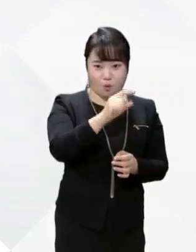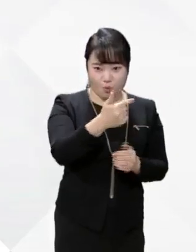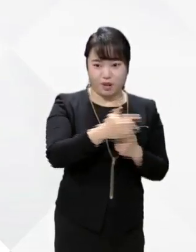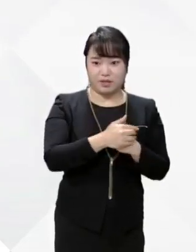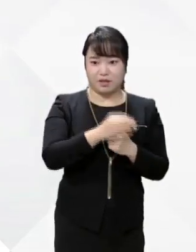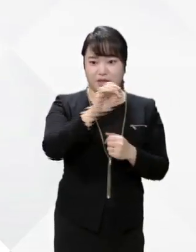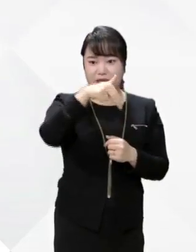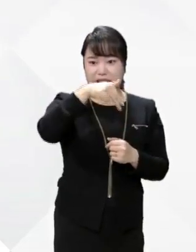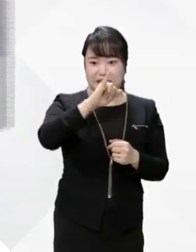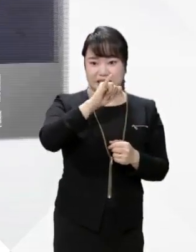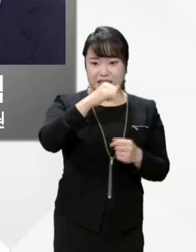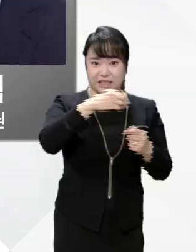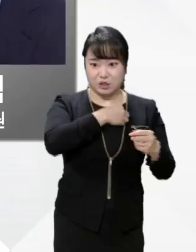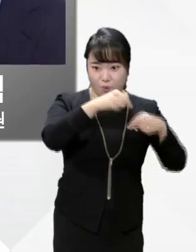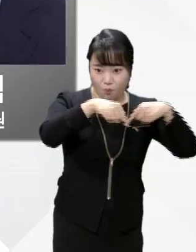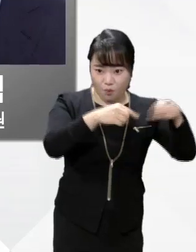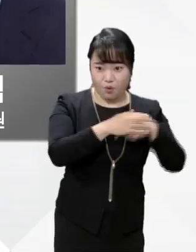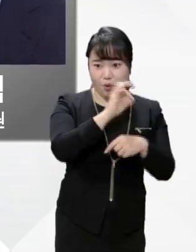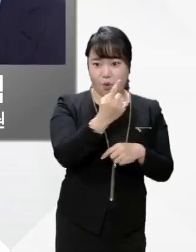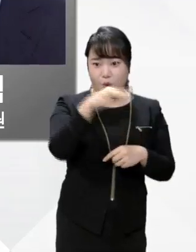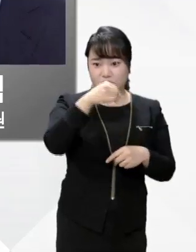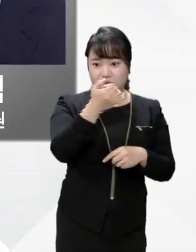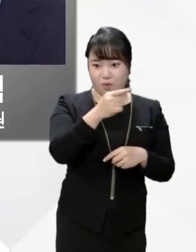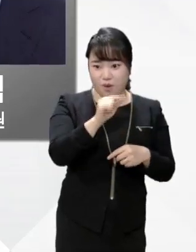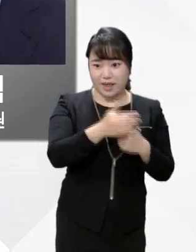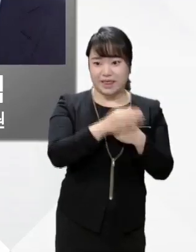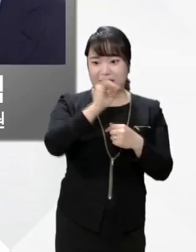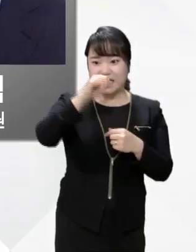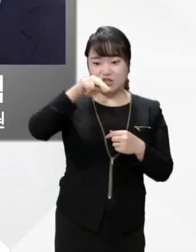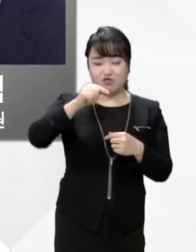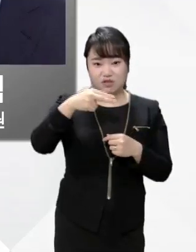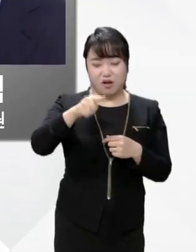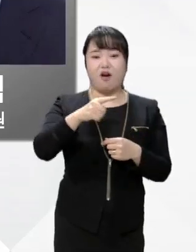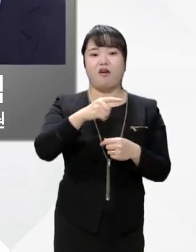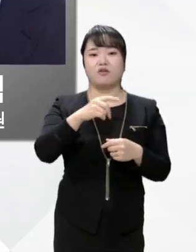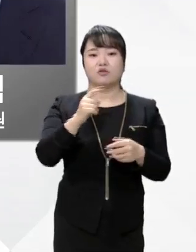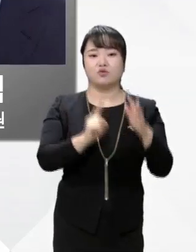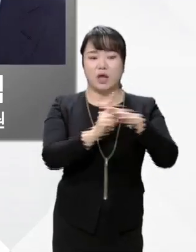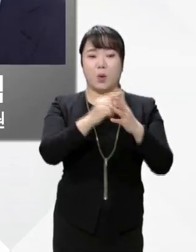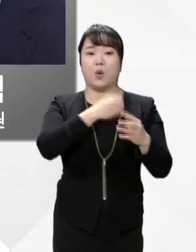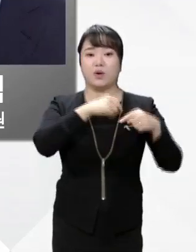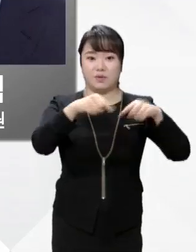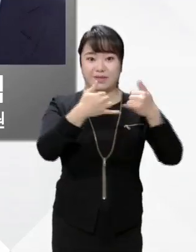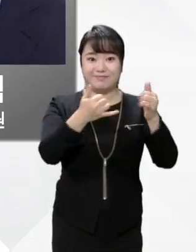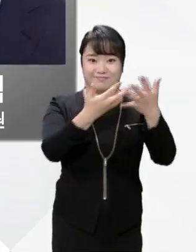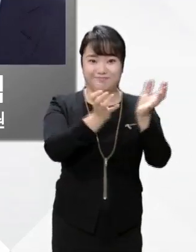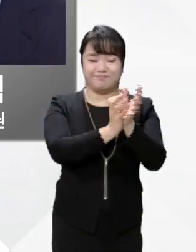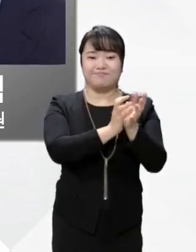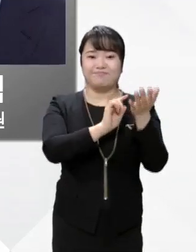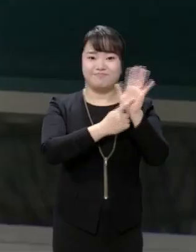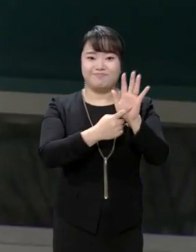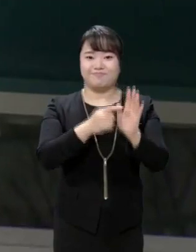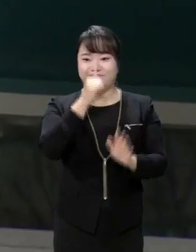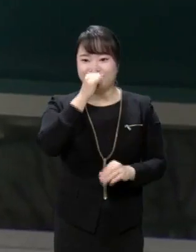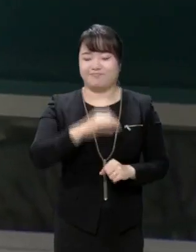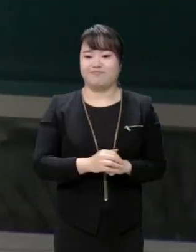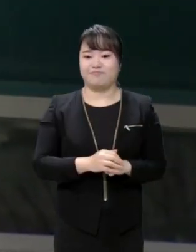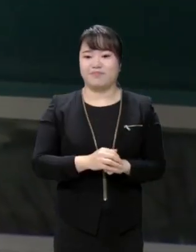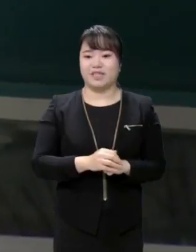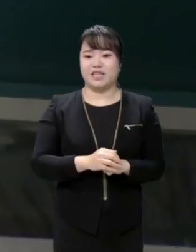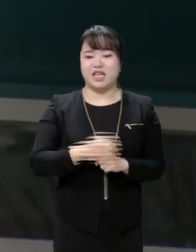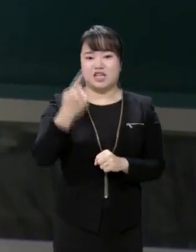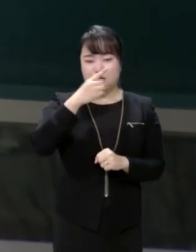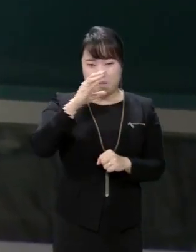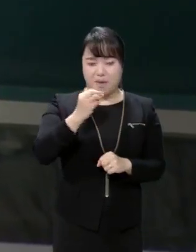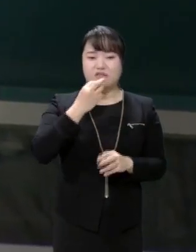신원 등 국회의원 출신 인사와 이준석 전 최고위원 등이 거론되고 있습니다 천만 서울 시민 의